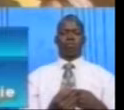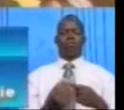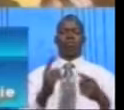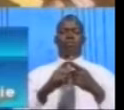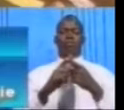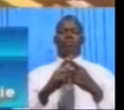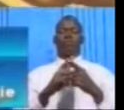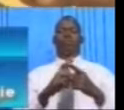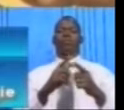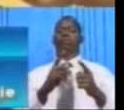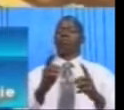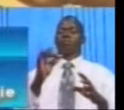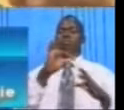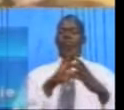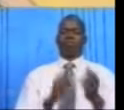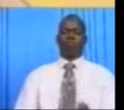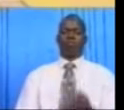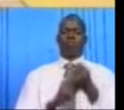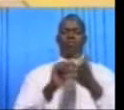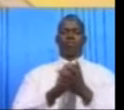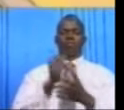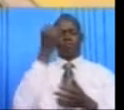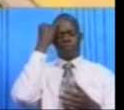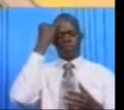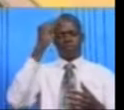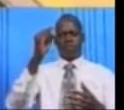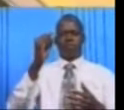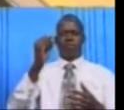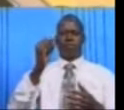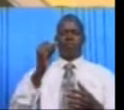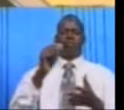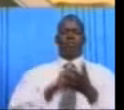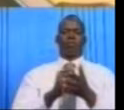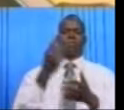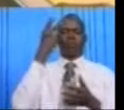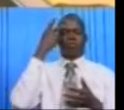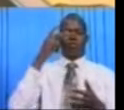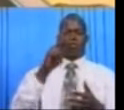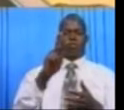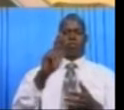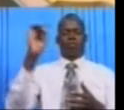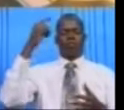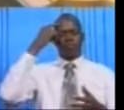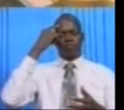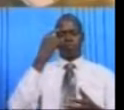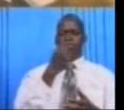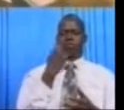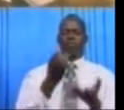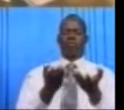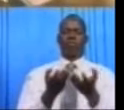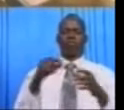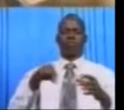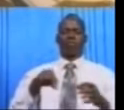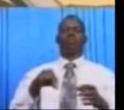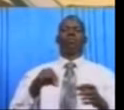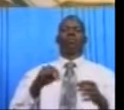propos pour effectivement soutenir cette idée et cette vision du gouvernement qui veut